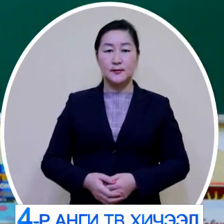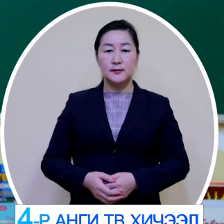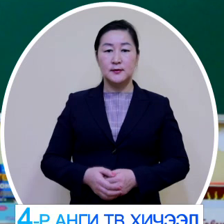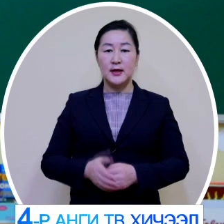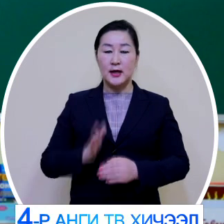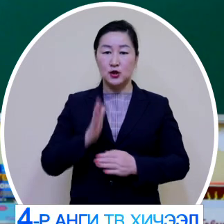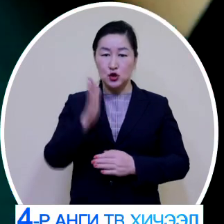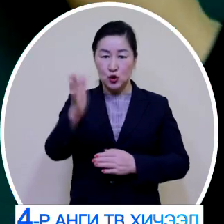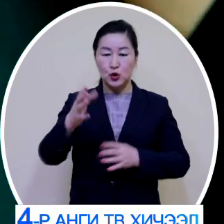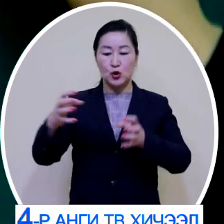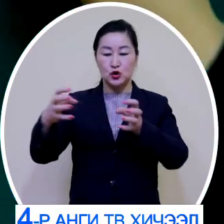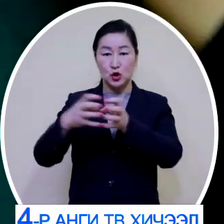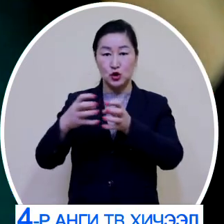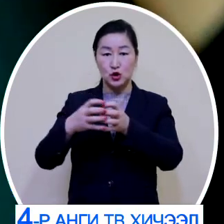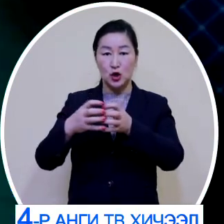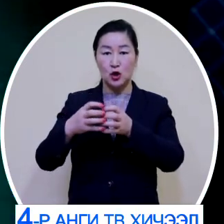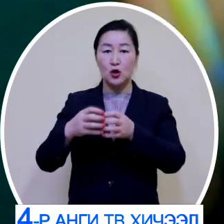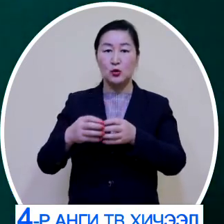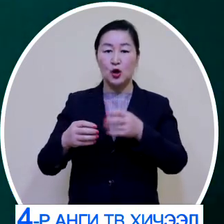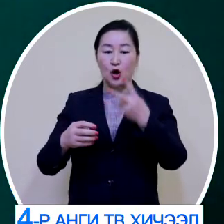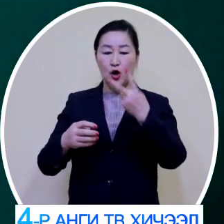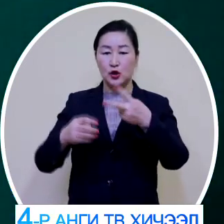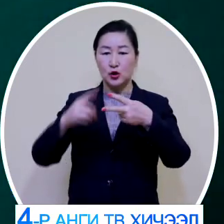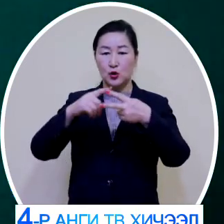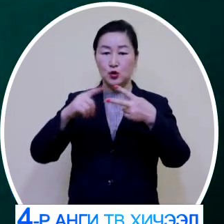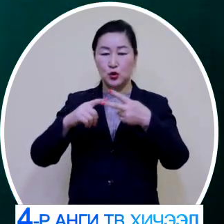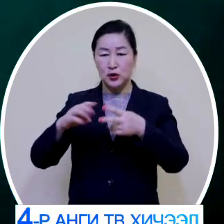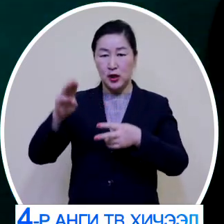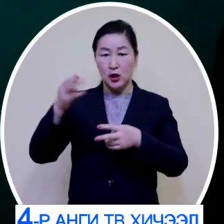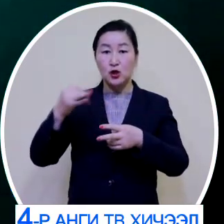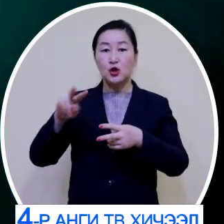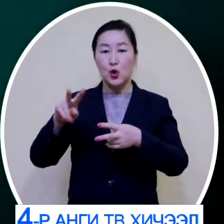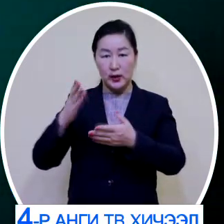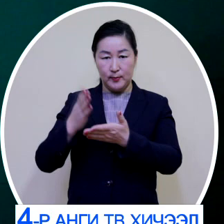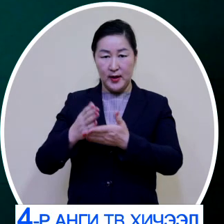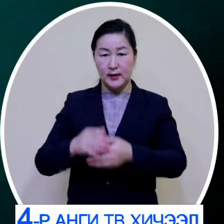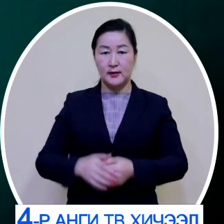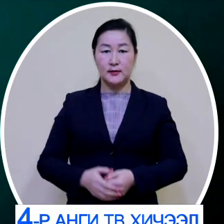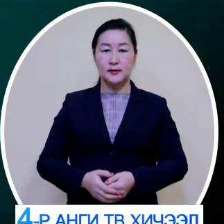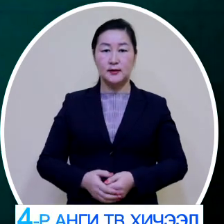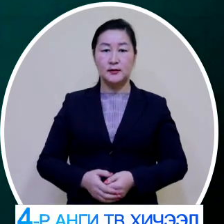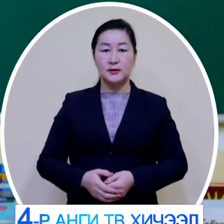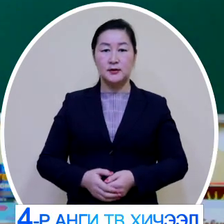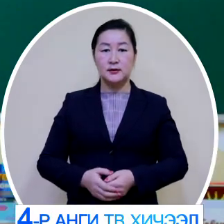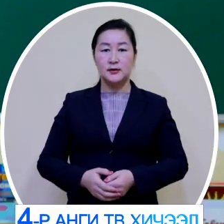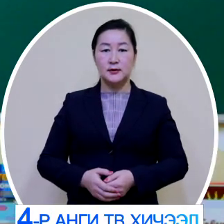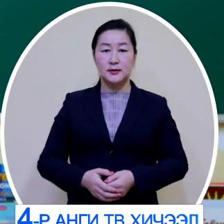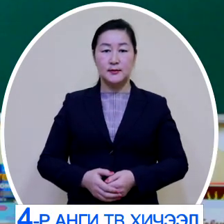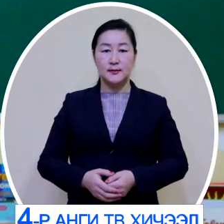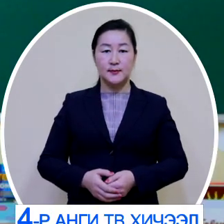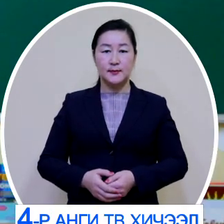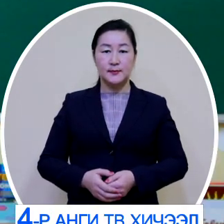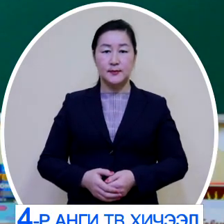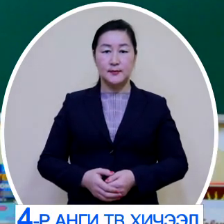Үүнийг соронзон туйл хэмээн нэрлэдэг. За, тэгвэл энэ шулуун соронзны хувьд хоёр үзүүртэй туйл нь